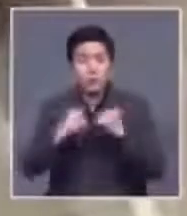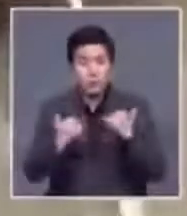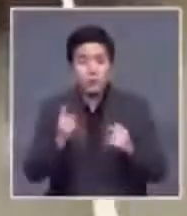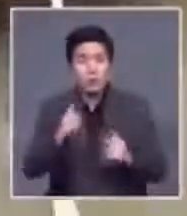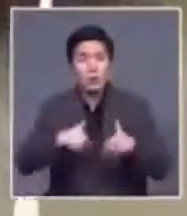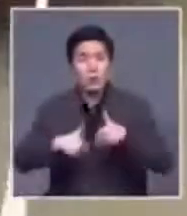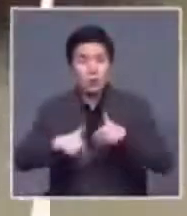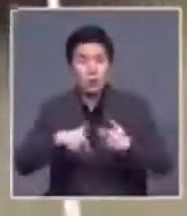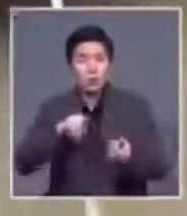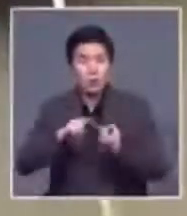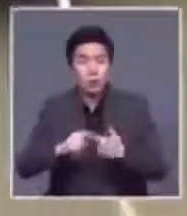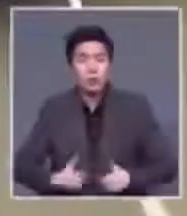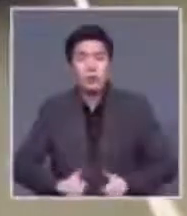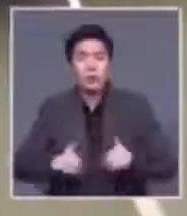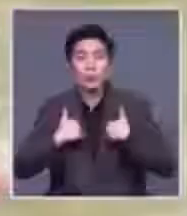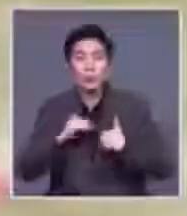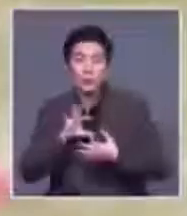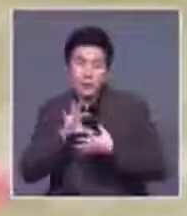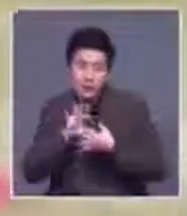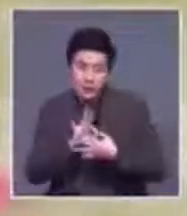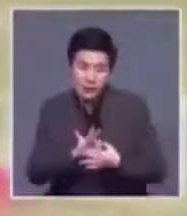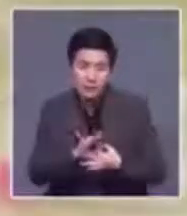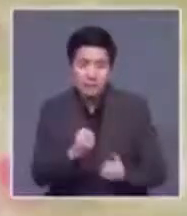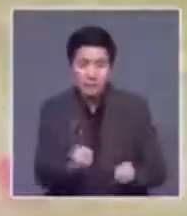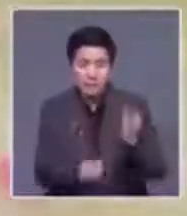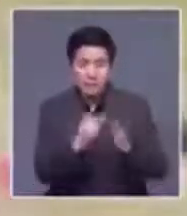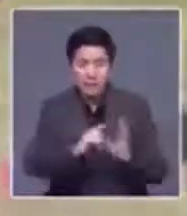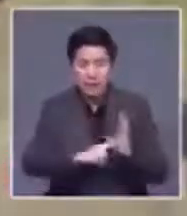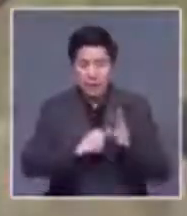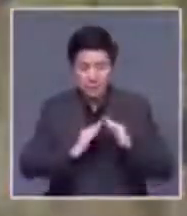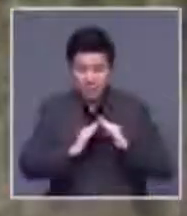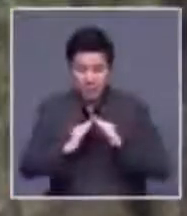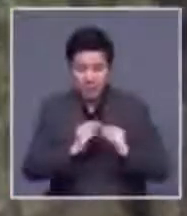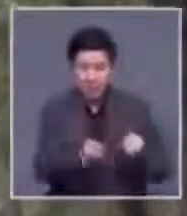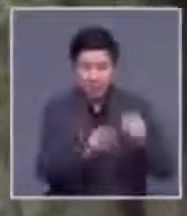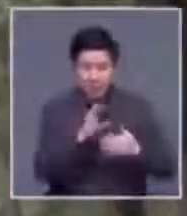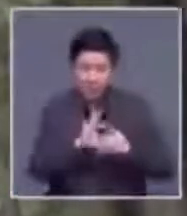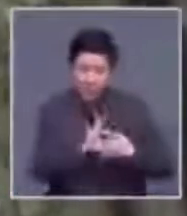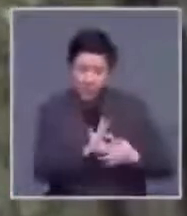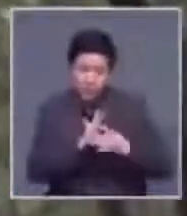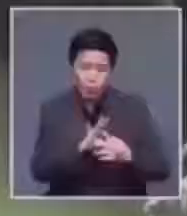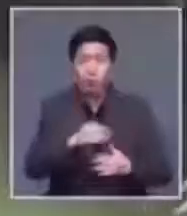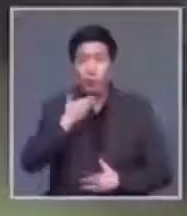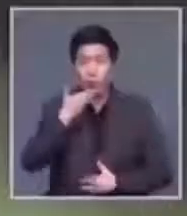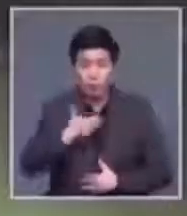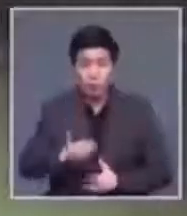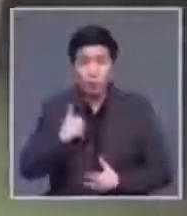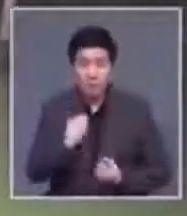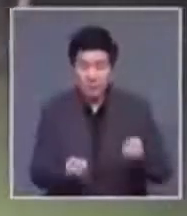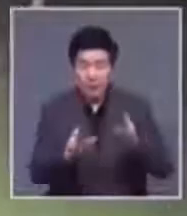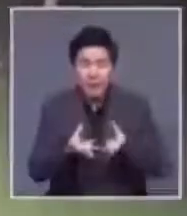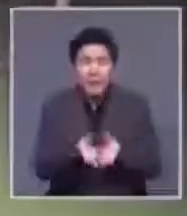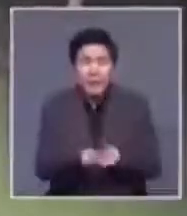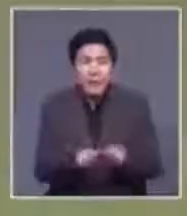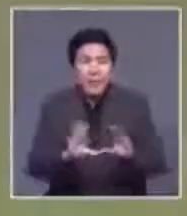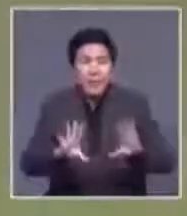นที่มีวิถีชีวิตผูกพันกับป่ามาตั้งแต่เริ่มก่อตั้งหมู่บ้านสภาพภูมิประเทศของชุมชนมีทั้งป่าเลนลำ